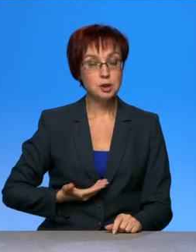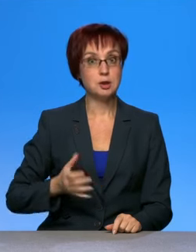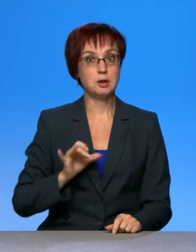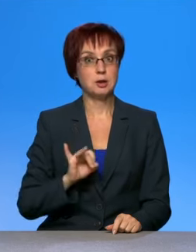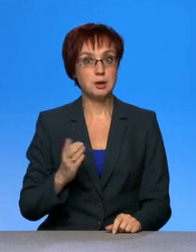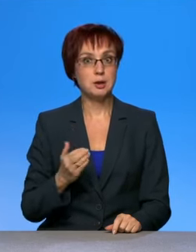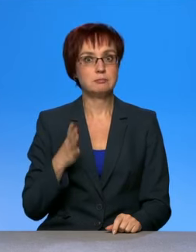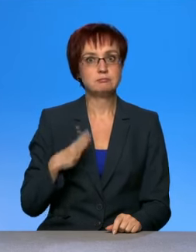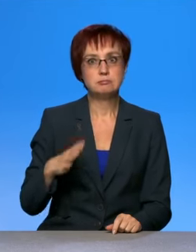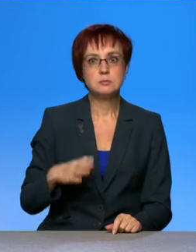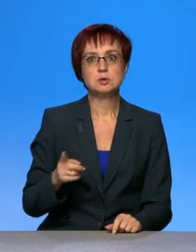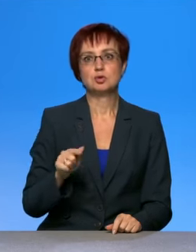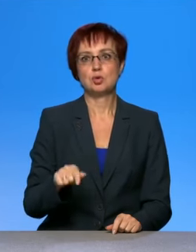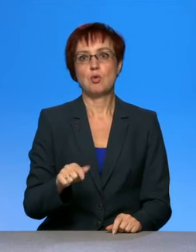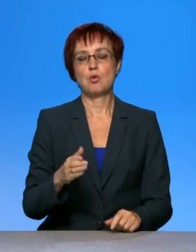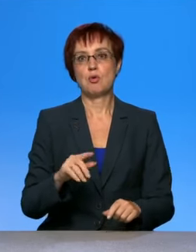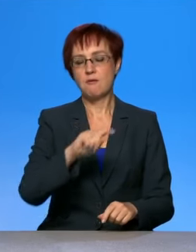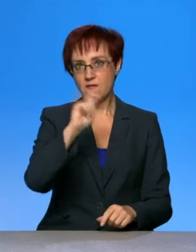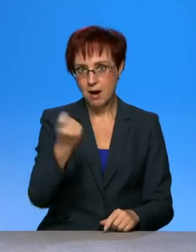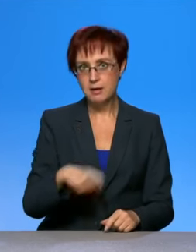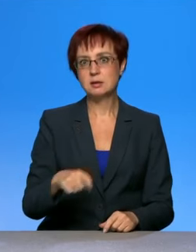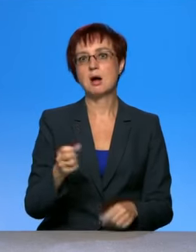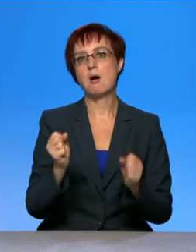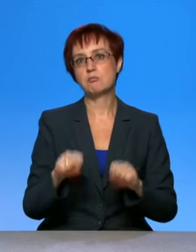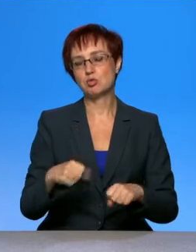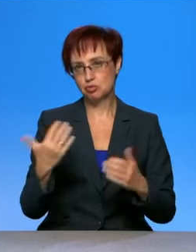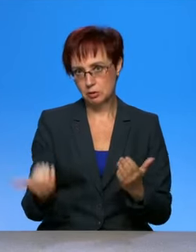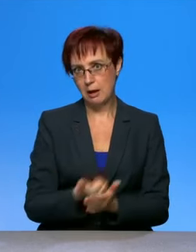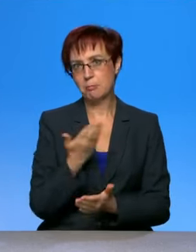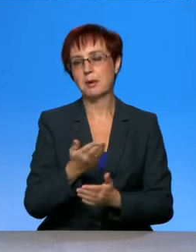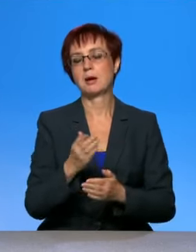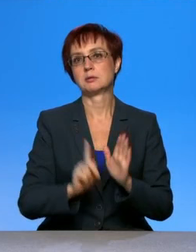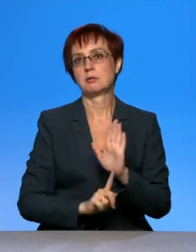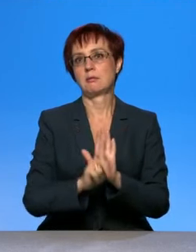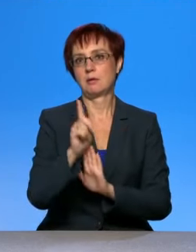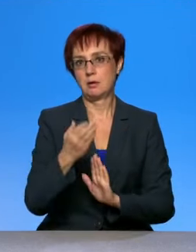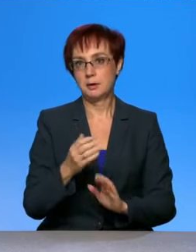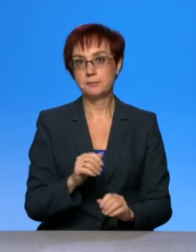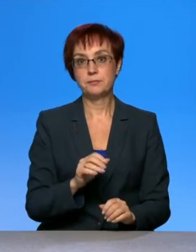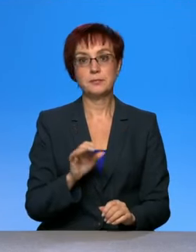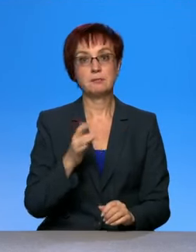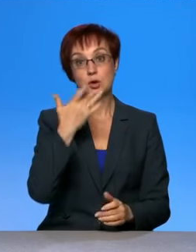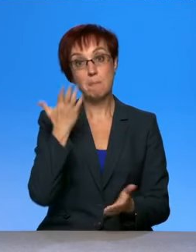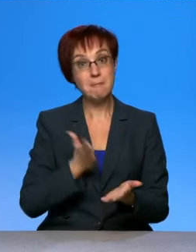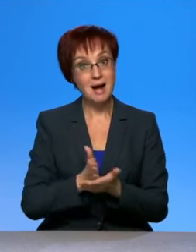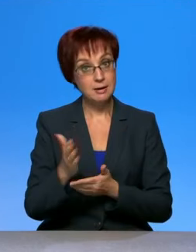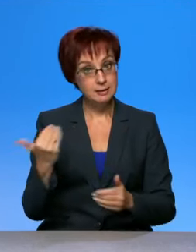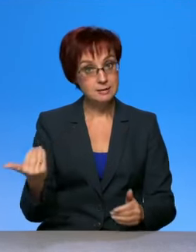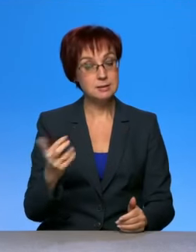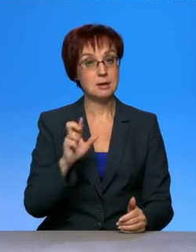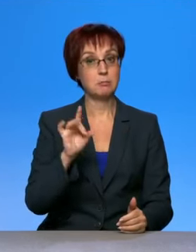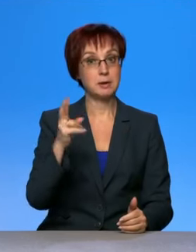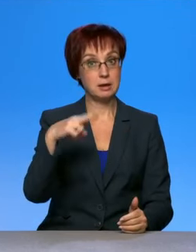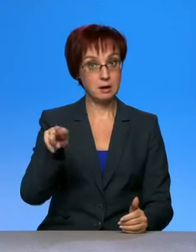разразиться что вот-вот всё Опять может прийти в действия это катастрофа и его политика в отношении Советского